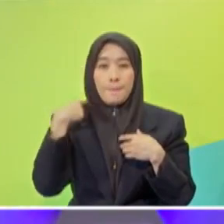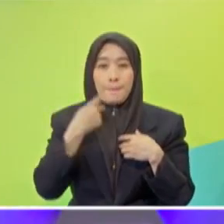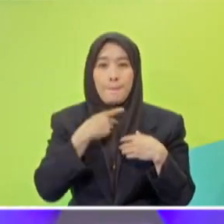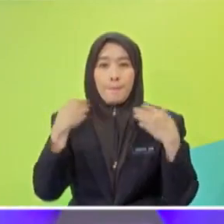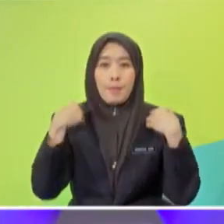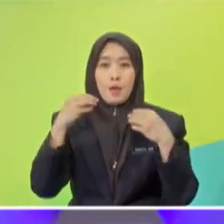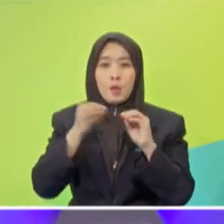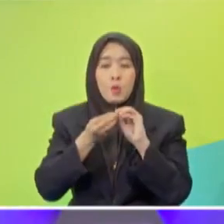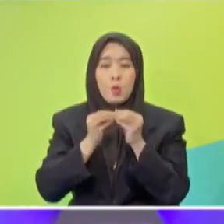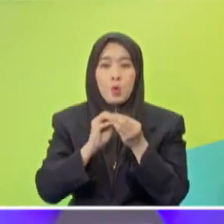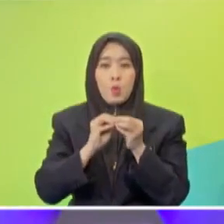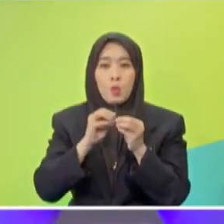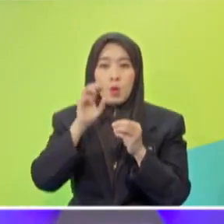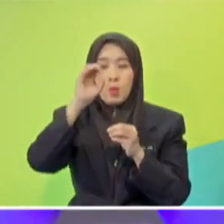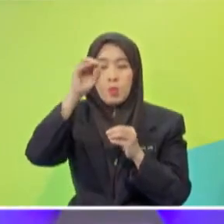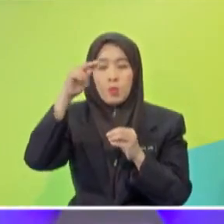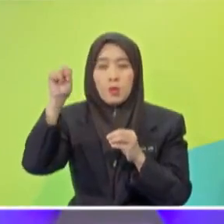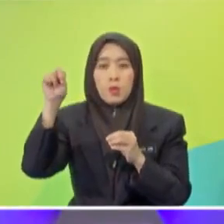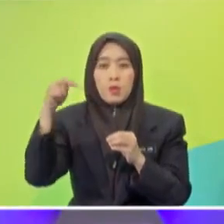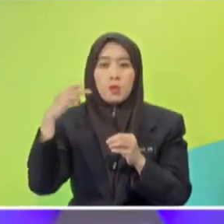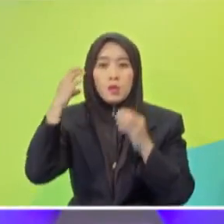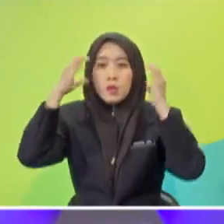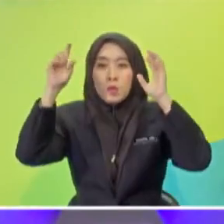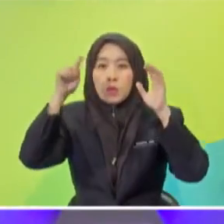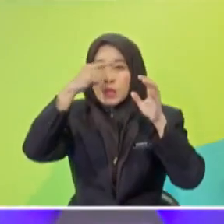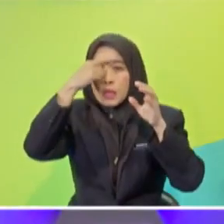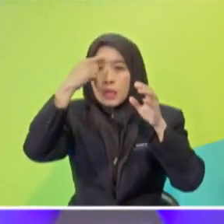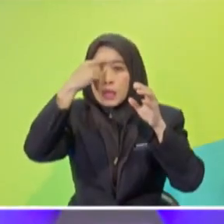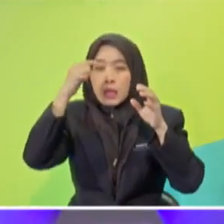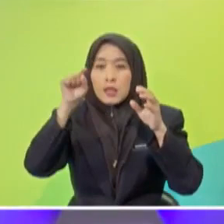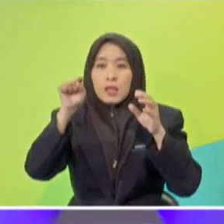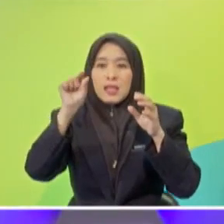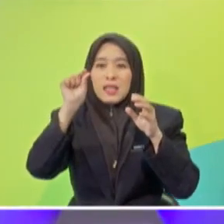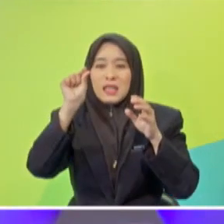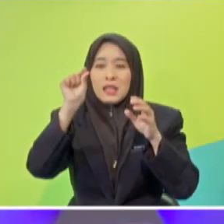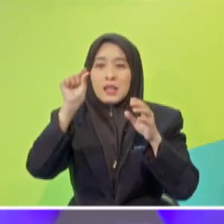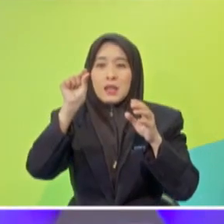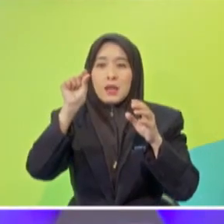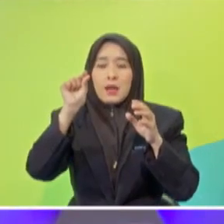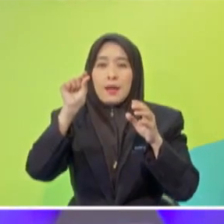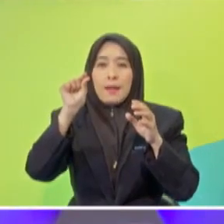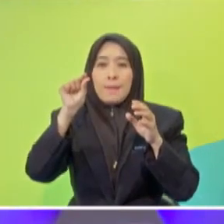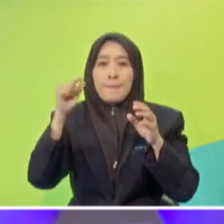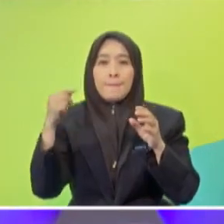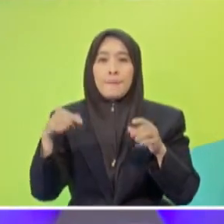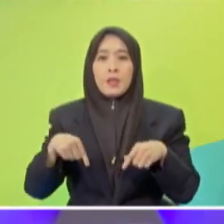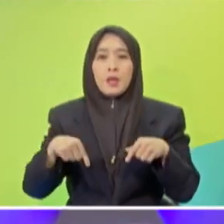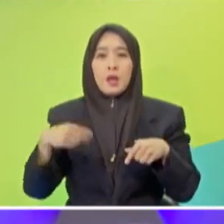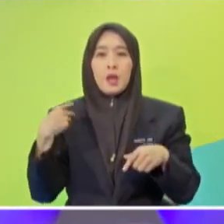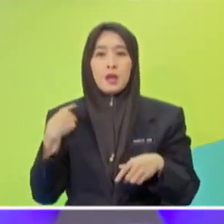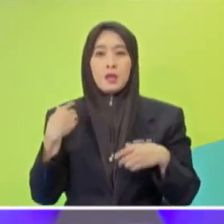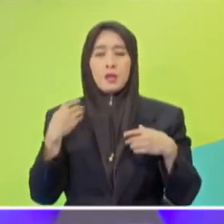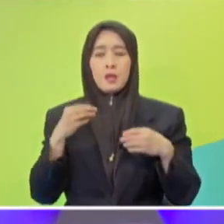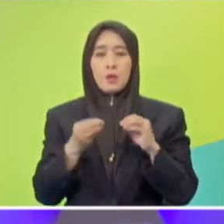populehan titik ini Oke Cikgu Hitam Bukan sikit ya Ah oke dikasih ini ada nomor populehan sudah dekat sini pun ada nambah